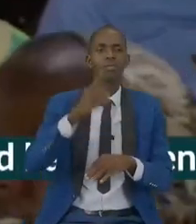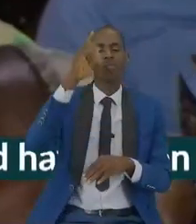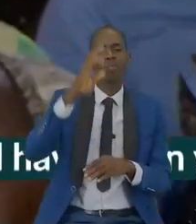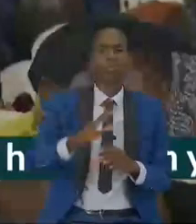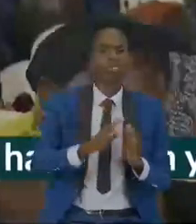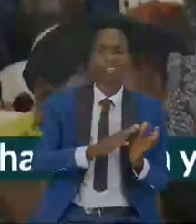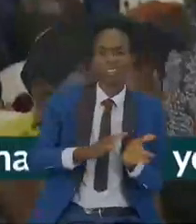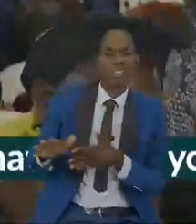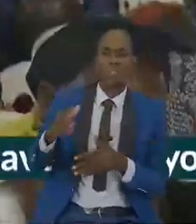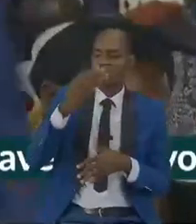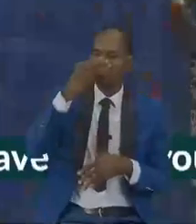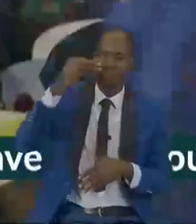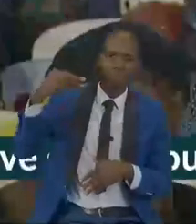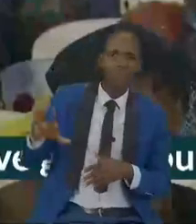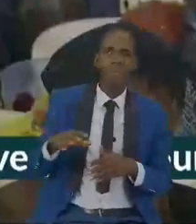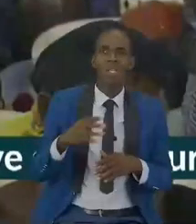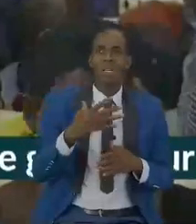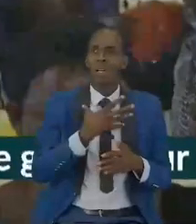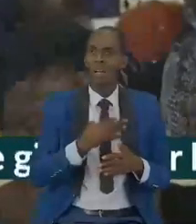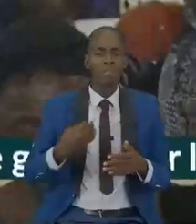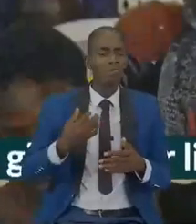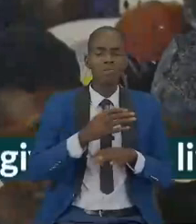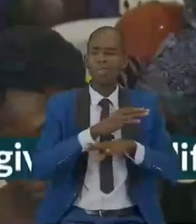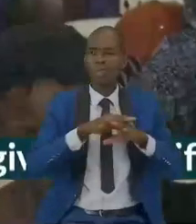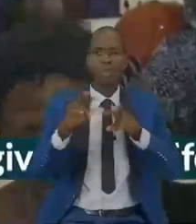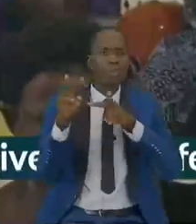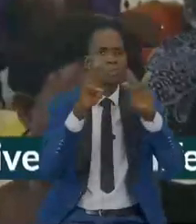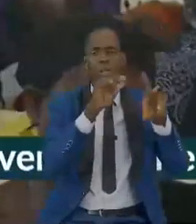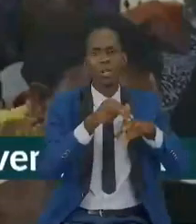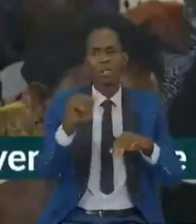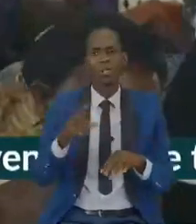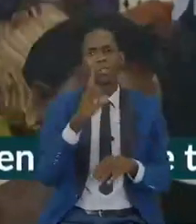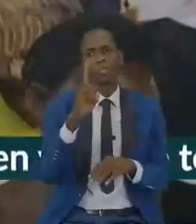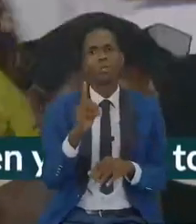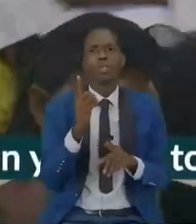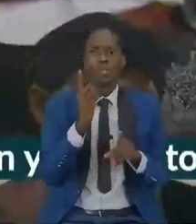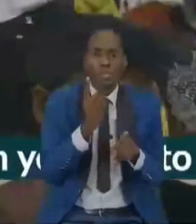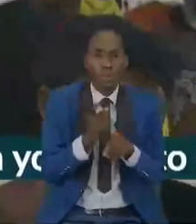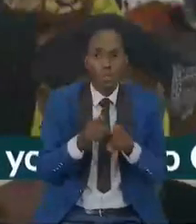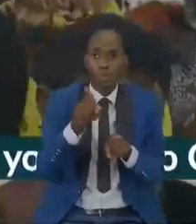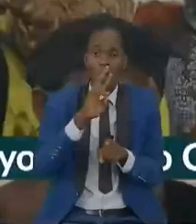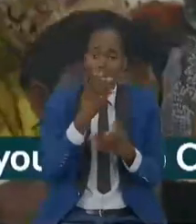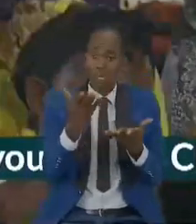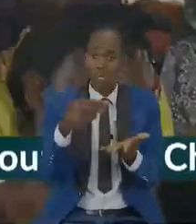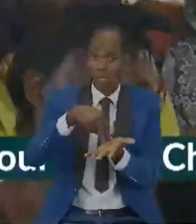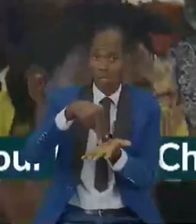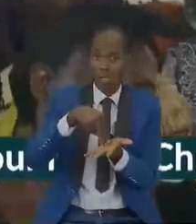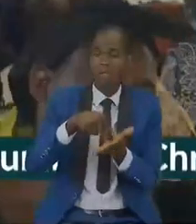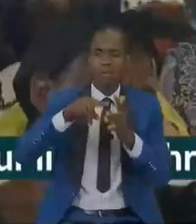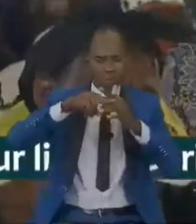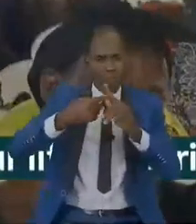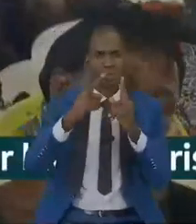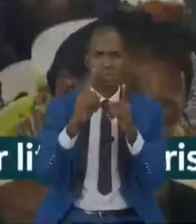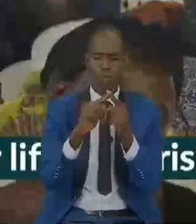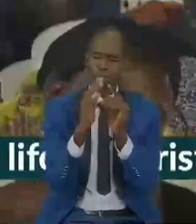faisais, ce sont les choses qui ont apporté la tristesse dans le cœur de Dieu. Tu dis, Seigneur, jamais je ne